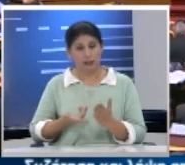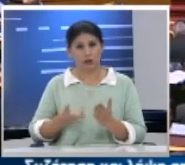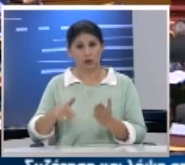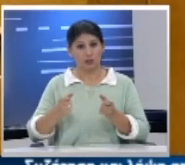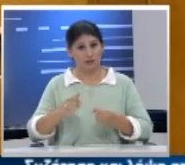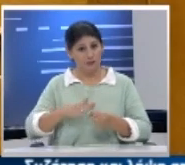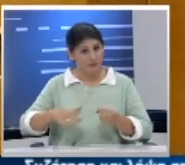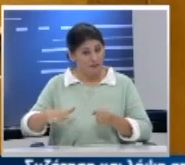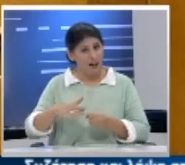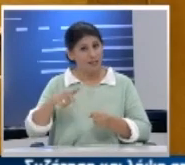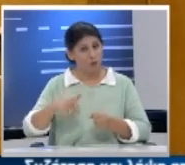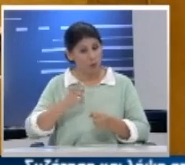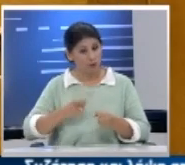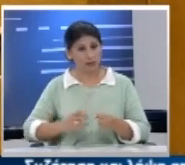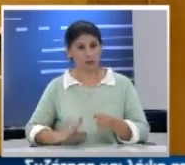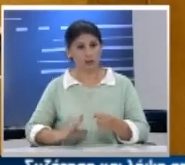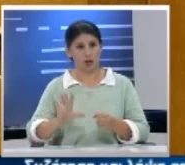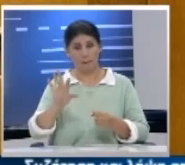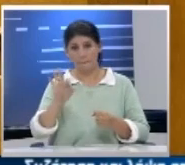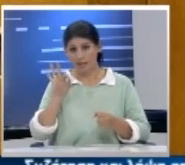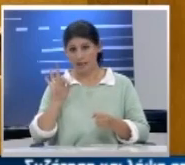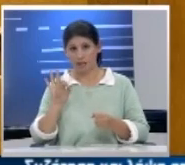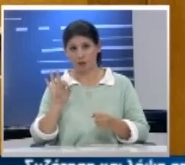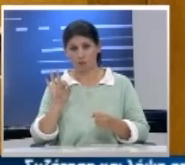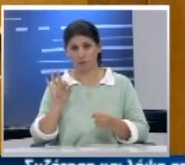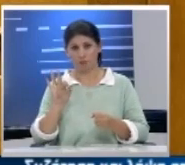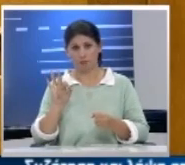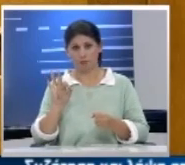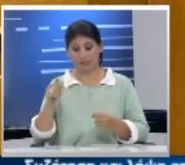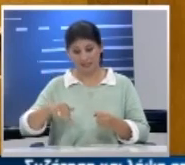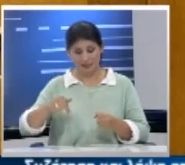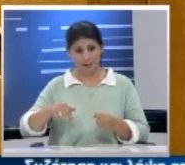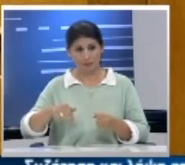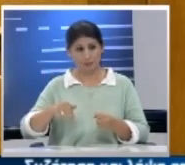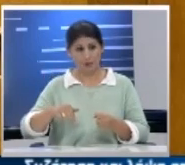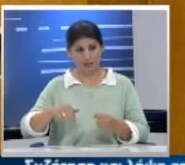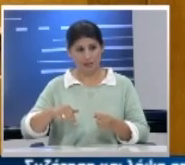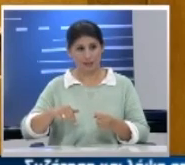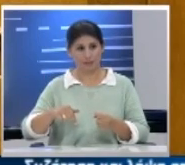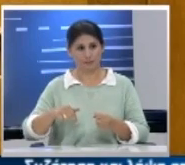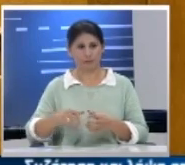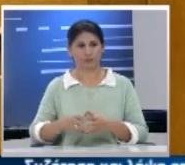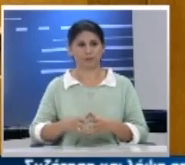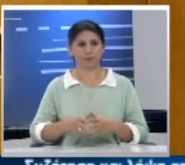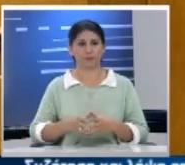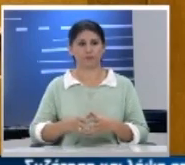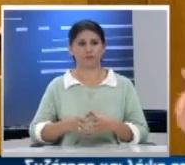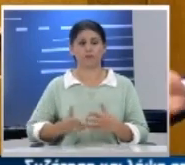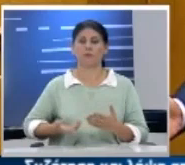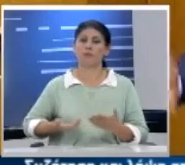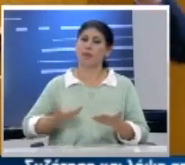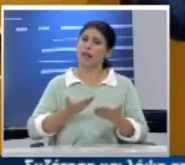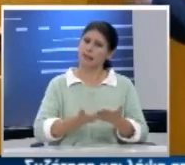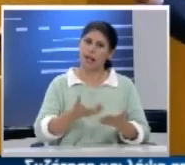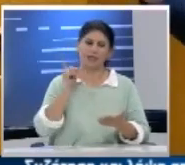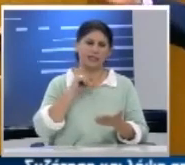την τοποθέτησή της, ποιο είναι? Θα σας πω ποιο είναι το κριτήριο. Το κριτήριο είναι το κριτήριο της πολιτικής σκοπιμότητας. Το ίδιο ισχύει δε και για